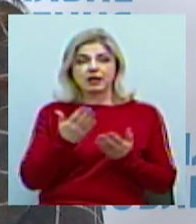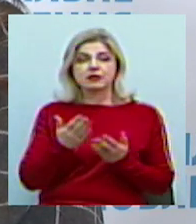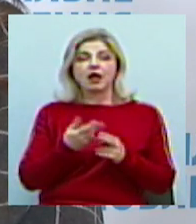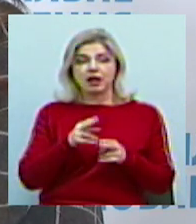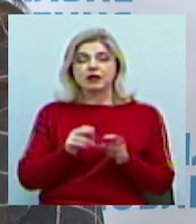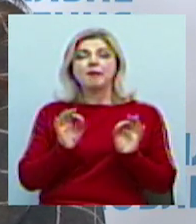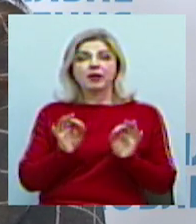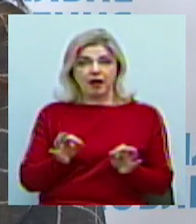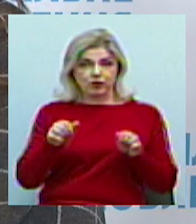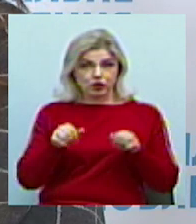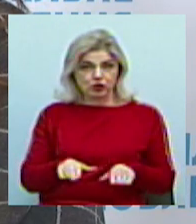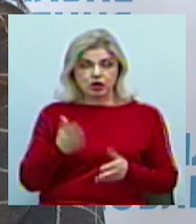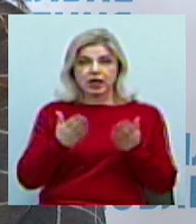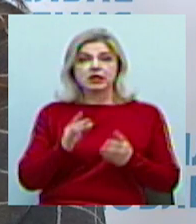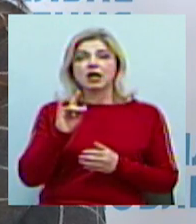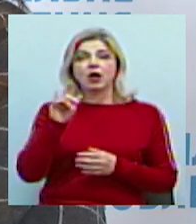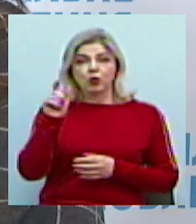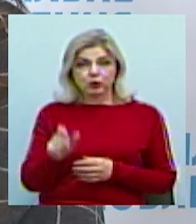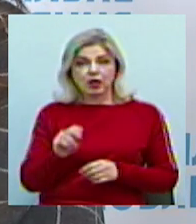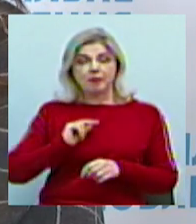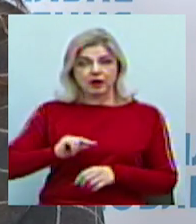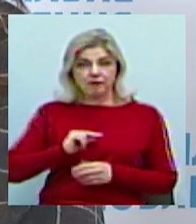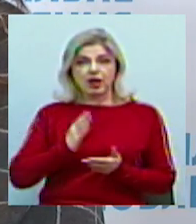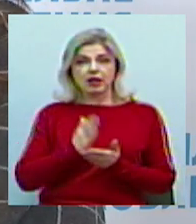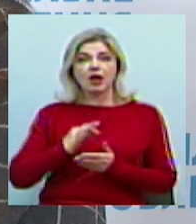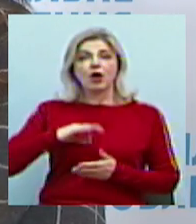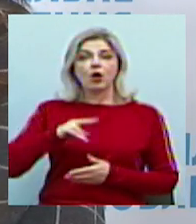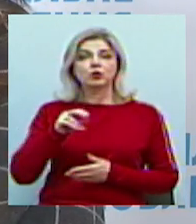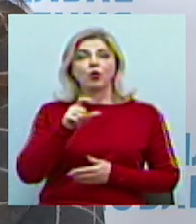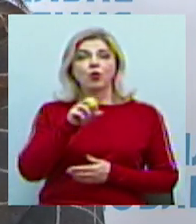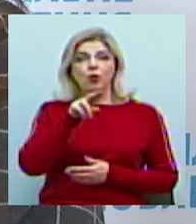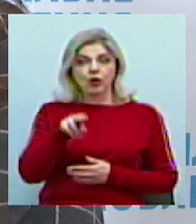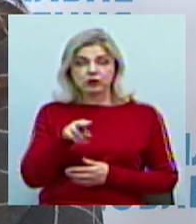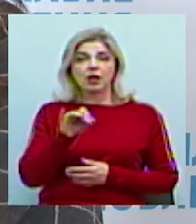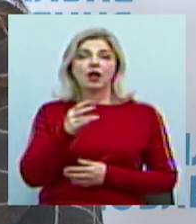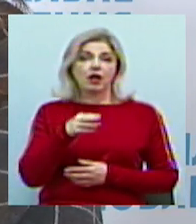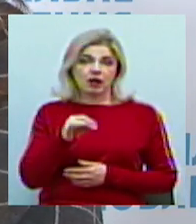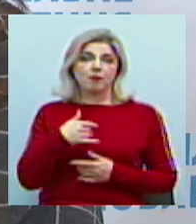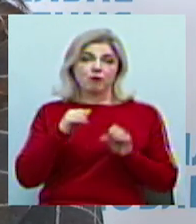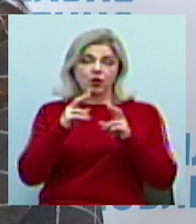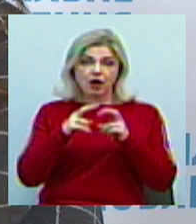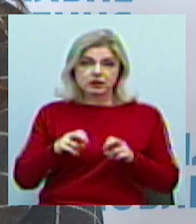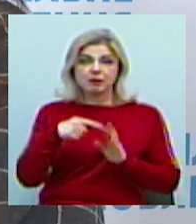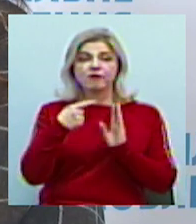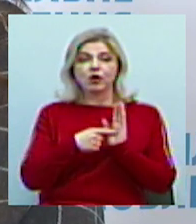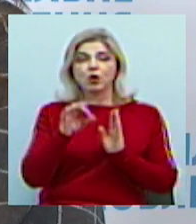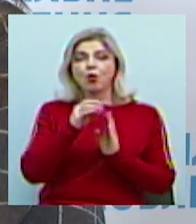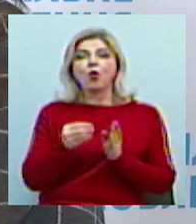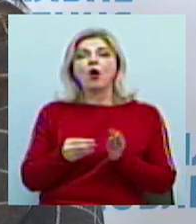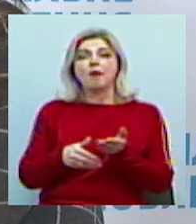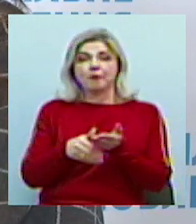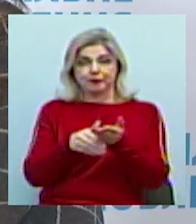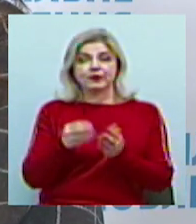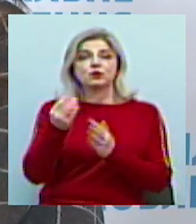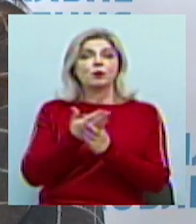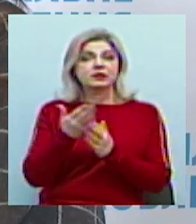тому що якщо людина працює, вона має певні доходи, то, звичайно, ми можемо розглядати питання щодо призначення субсидій. Але якщо